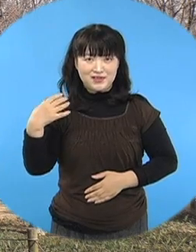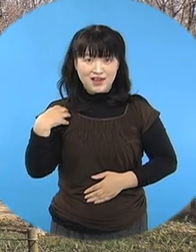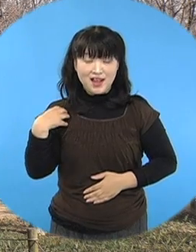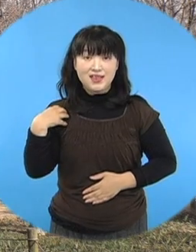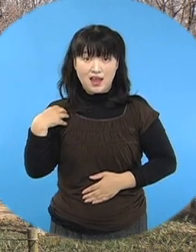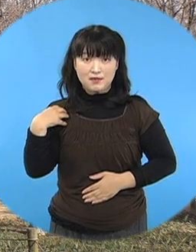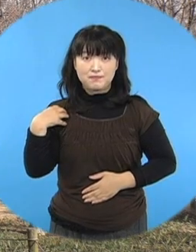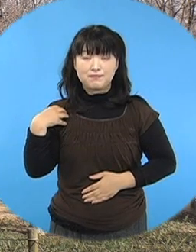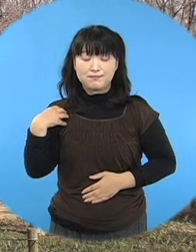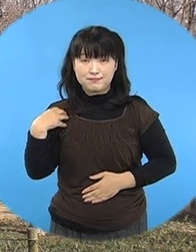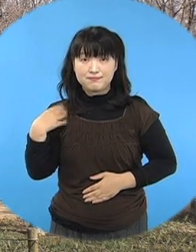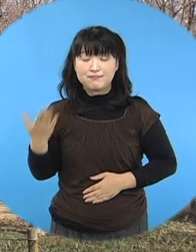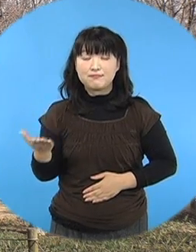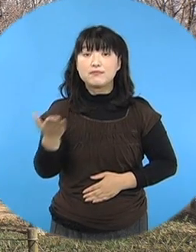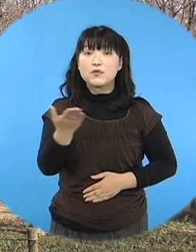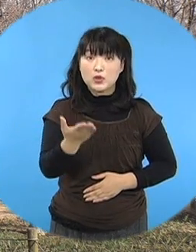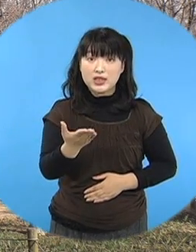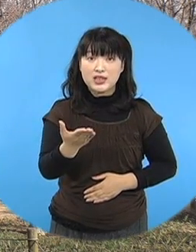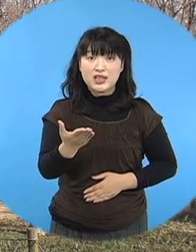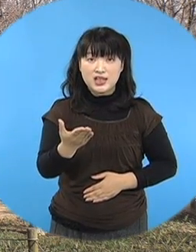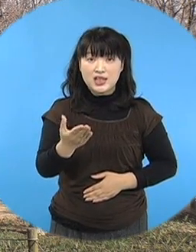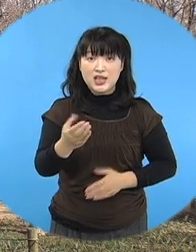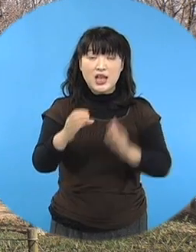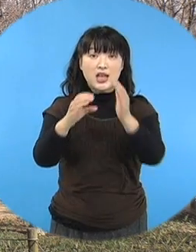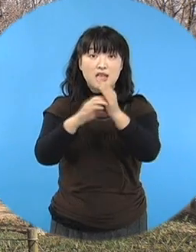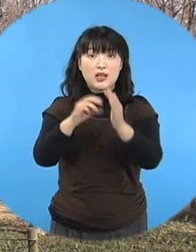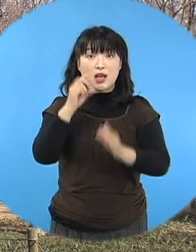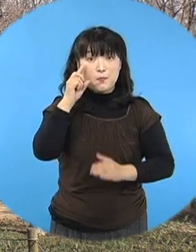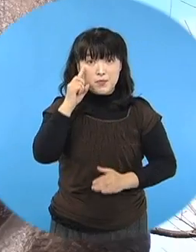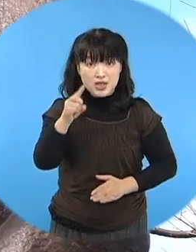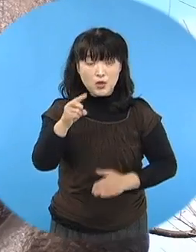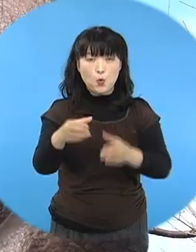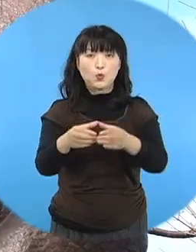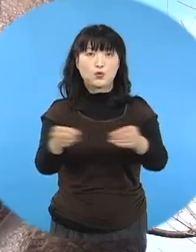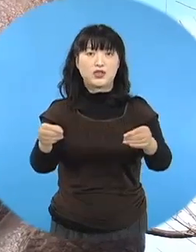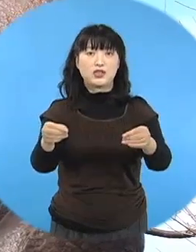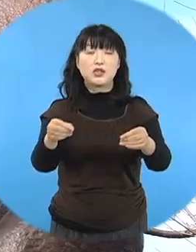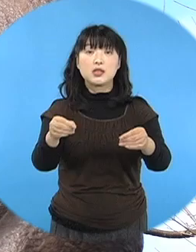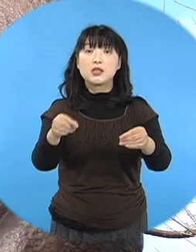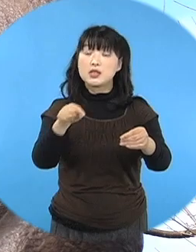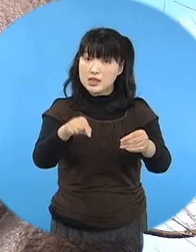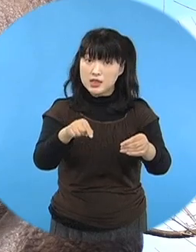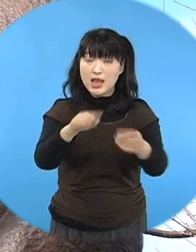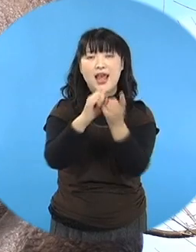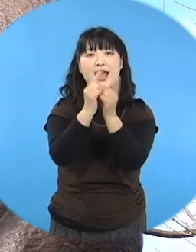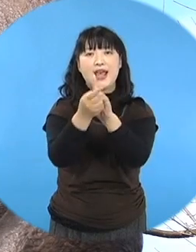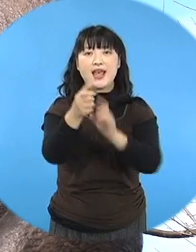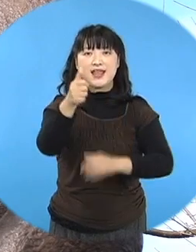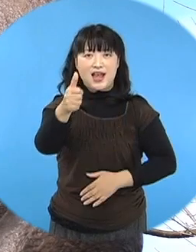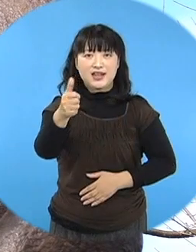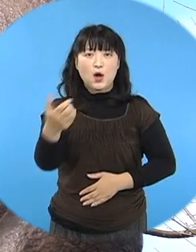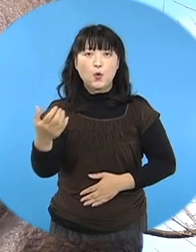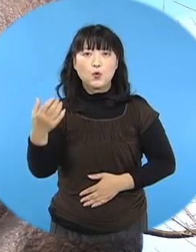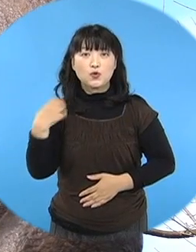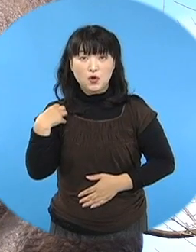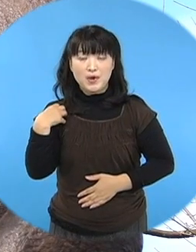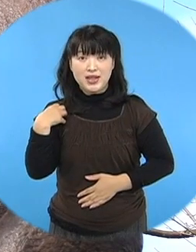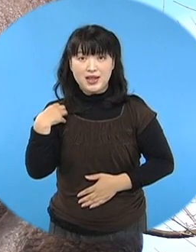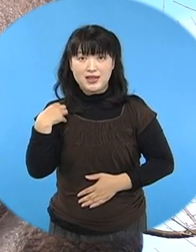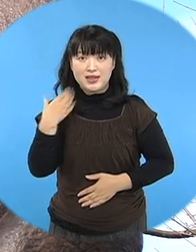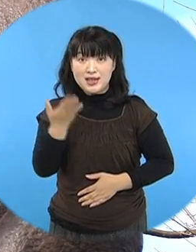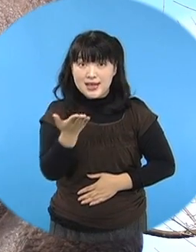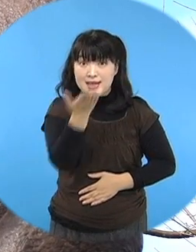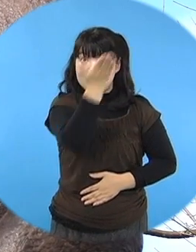って、で、次に石見の国、今の島根ですね、そこでも代官を務めて、最後